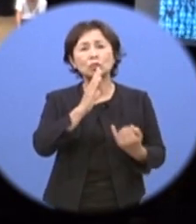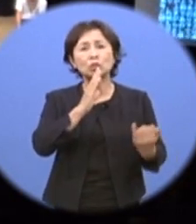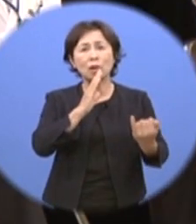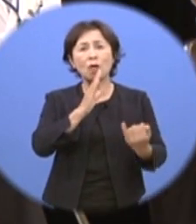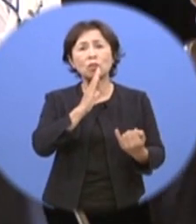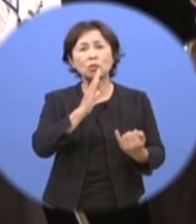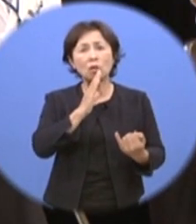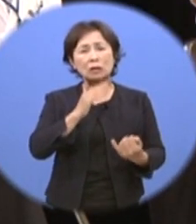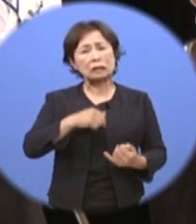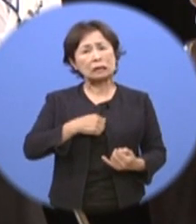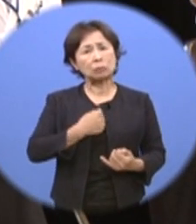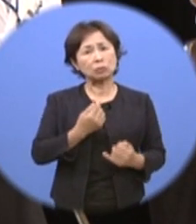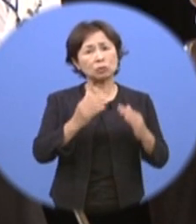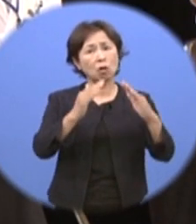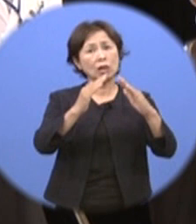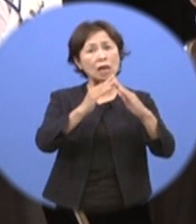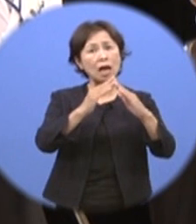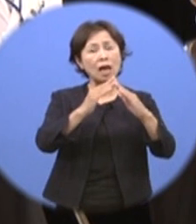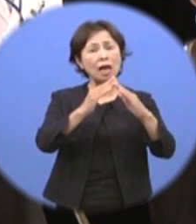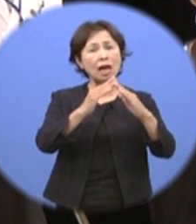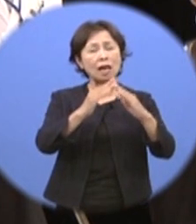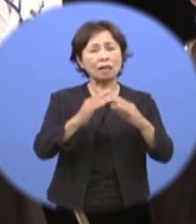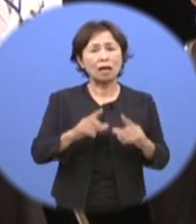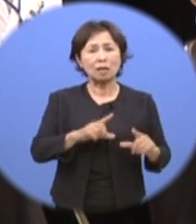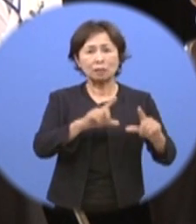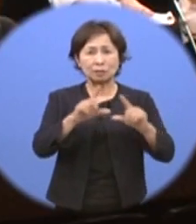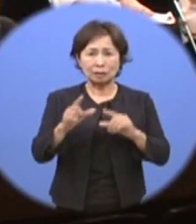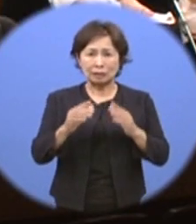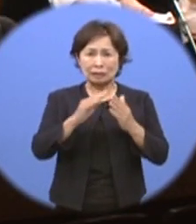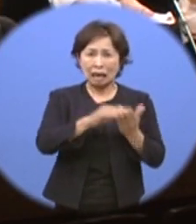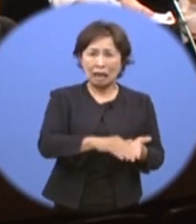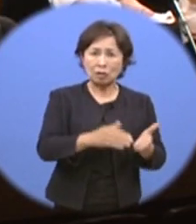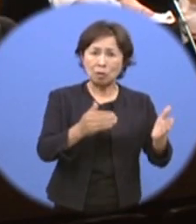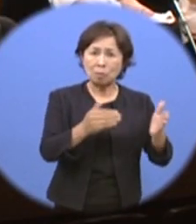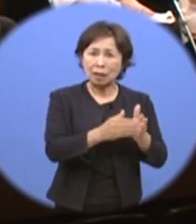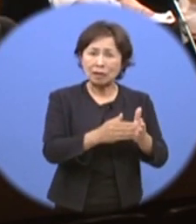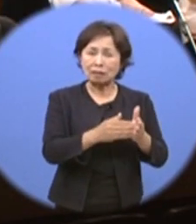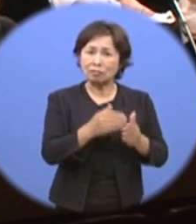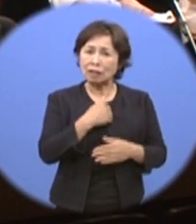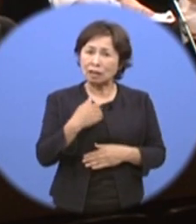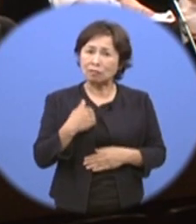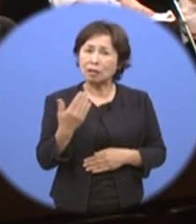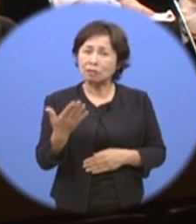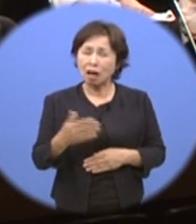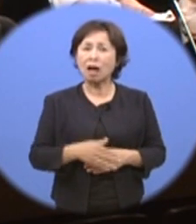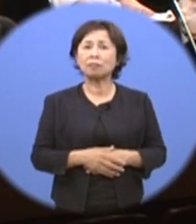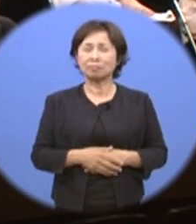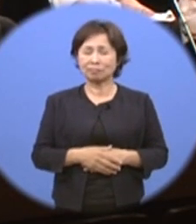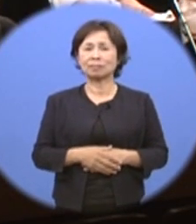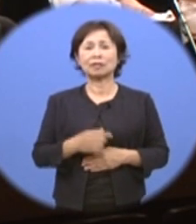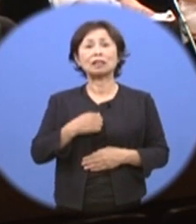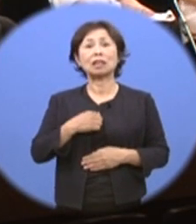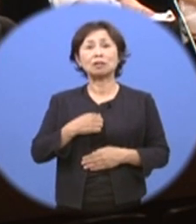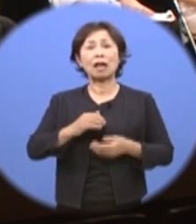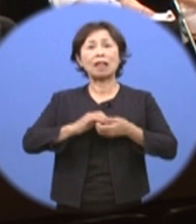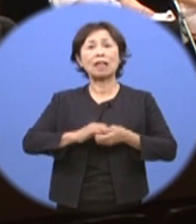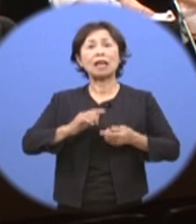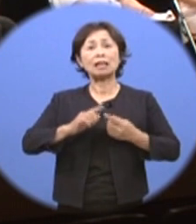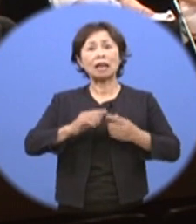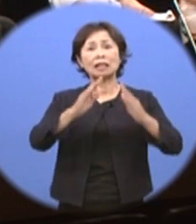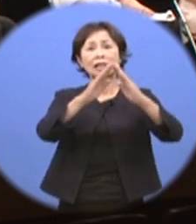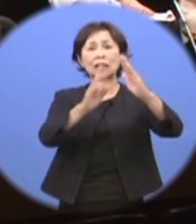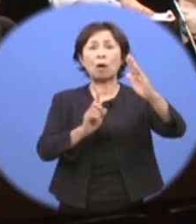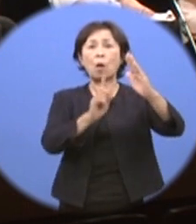後まで過ごすことっていうのは可能なんでしょうか？ 私たちは定期的に患者さんのご自宅を訪問させていただい